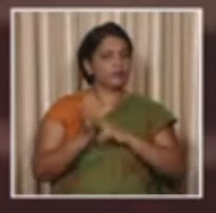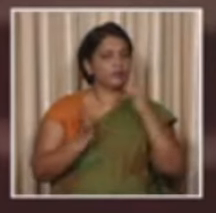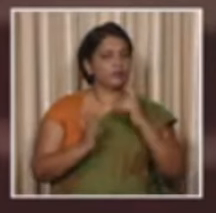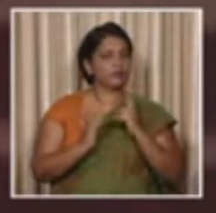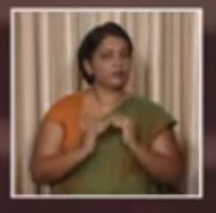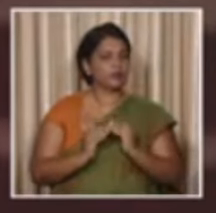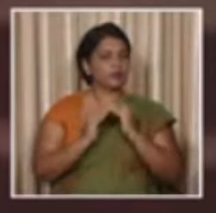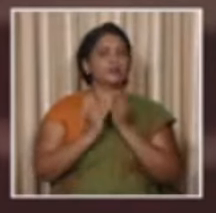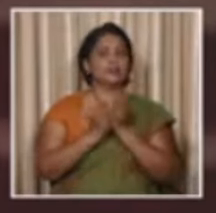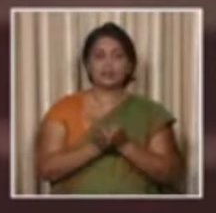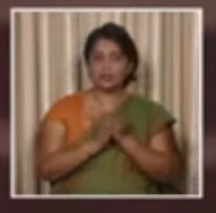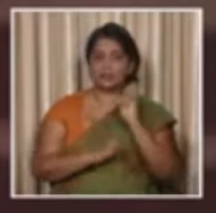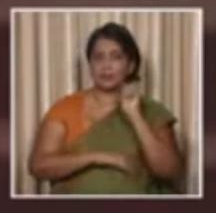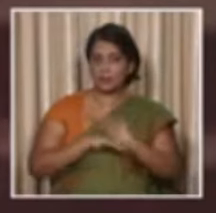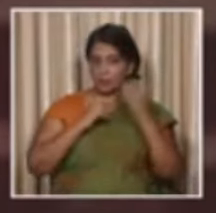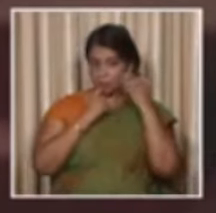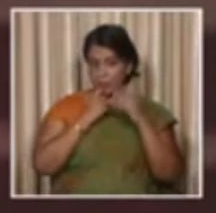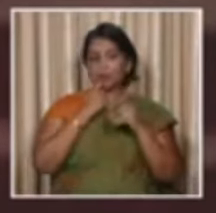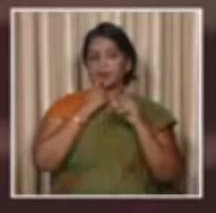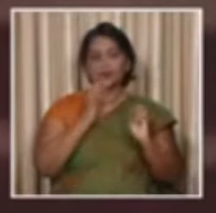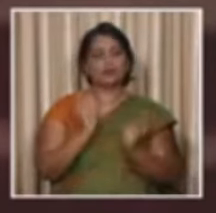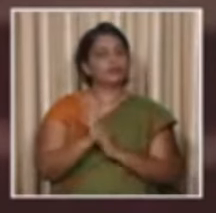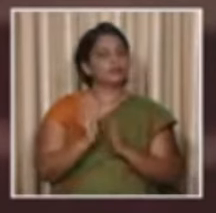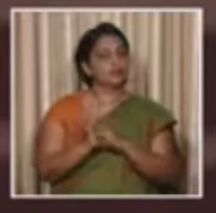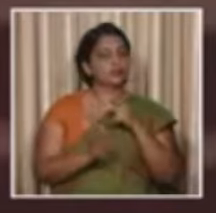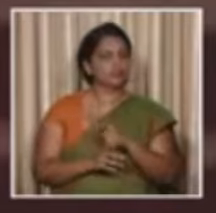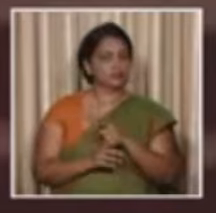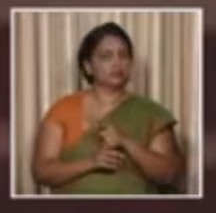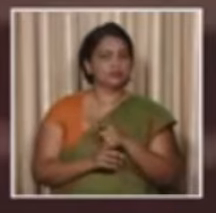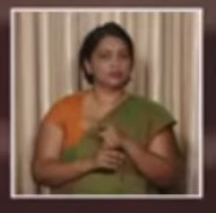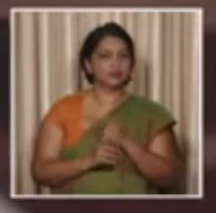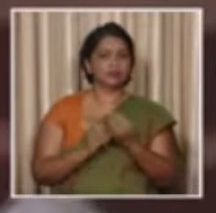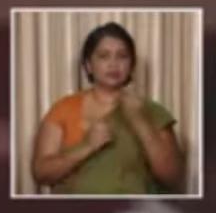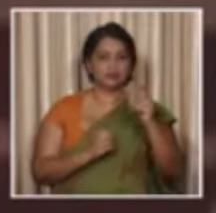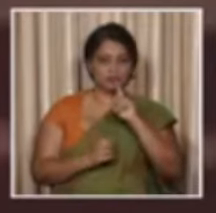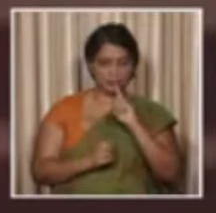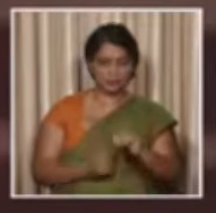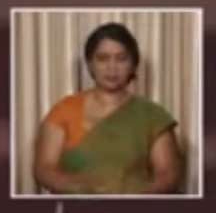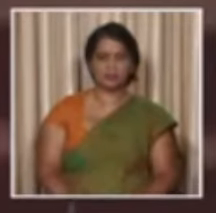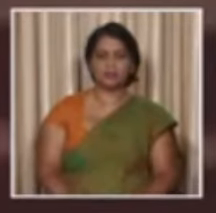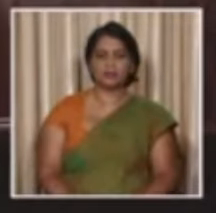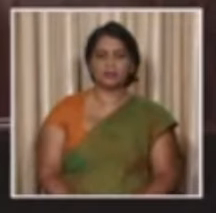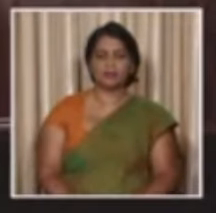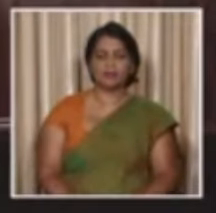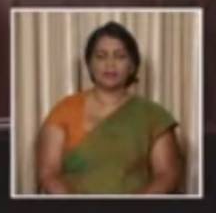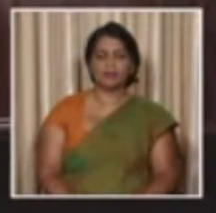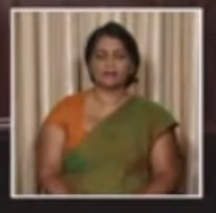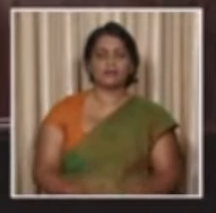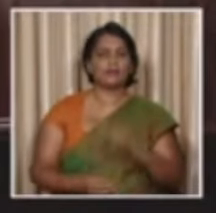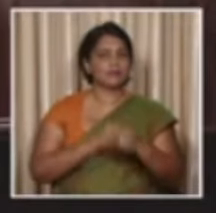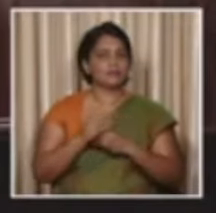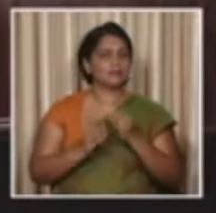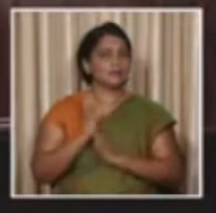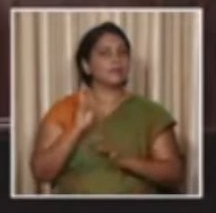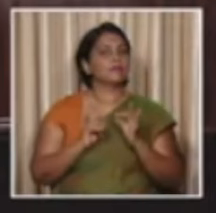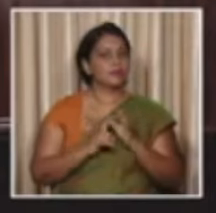ආර්ථික භෞතික සම්පත් සැලසුම් පිළිබඳව ආංශික අධීක්ෂණ කාර්ක සභාව වෙත යොමු කළ යුතුයි යෝජනා කරමි ගරු